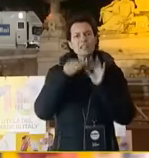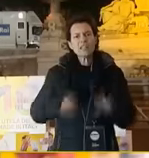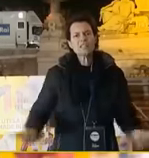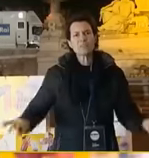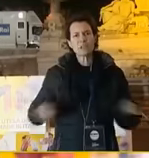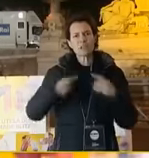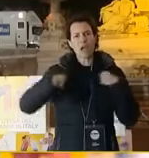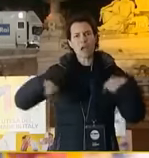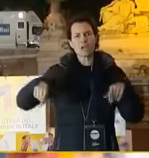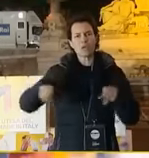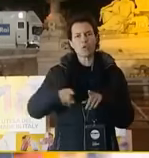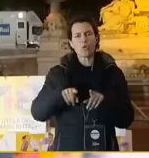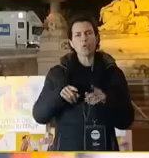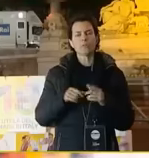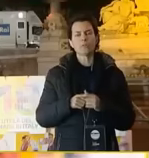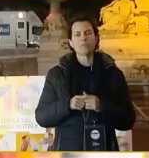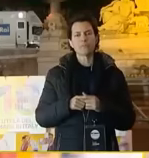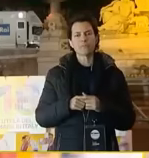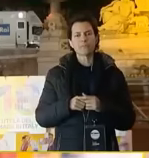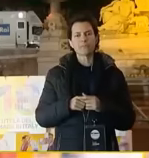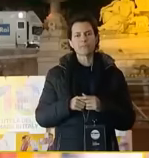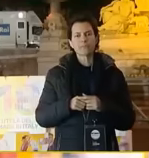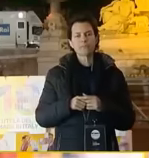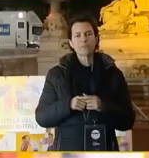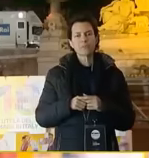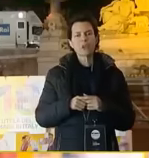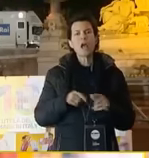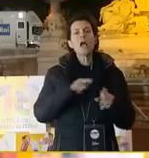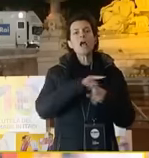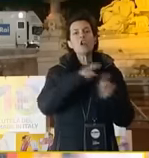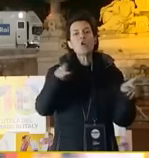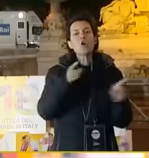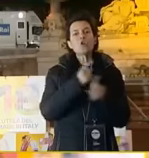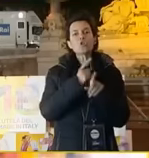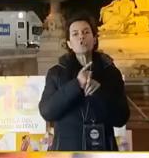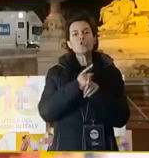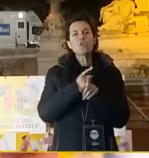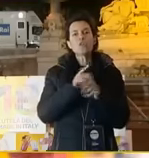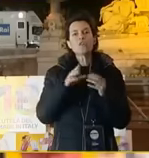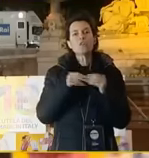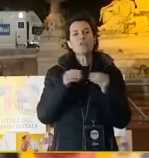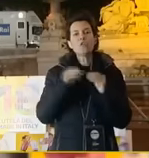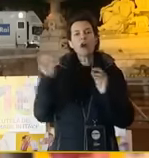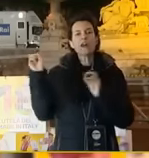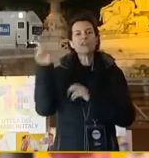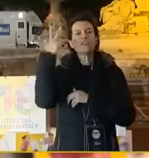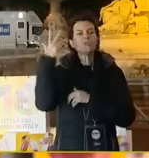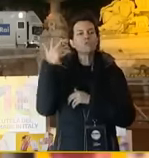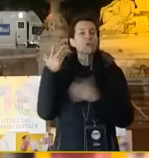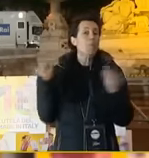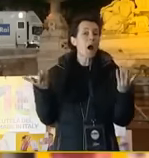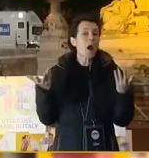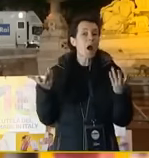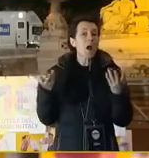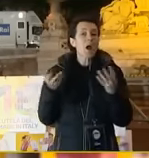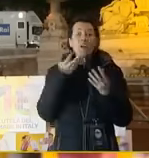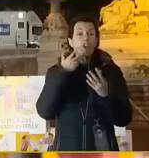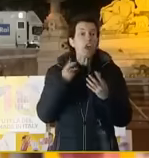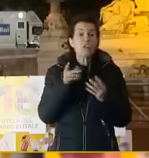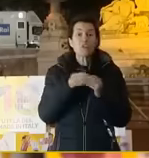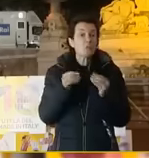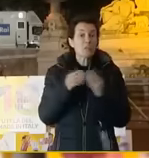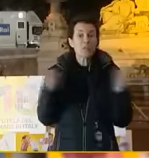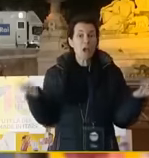detto. Ed sono loro che dovevano compiere quella rivoluzione, non hanno voluto compiere, arroccati, e si sono